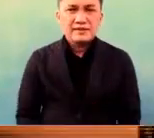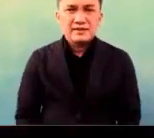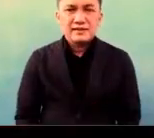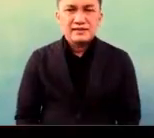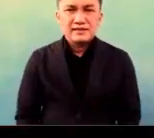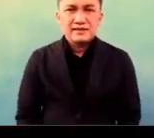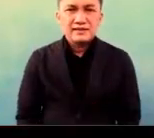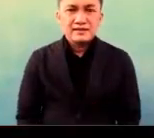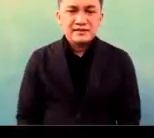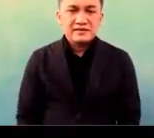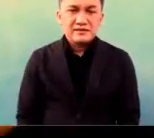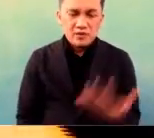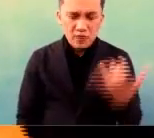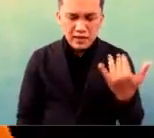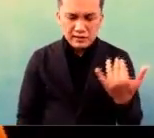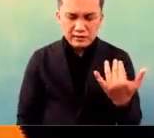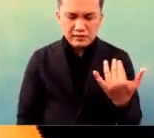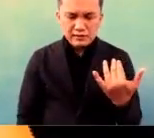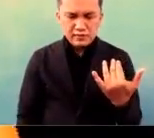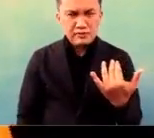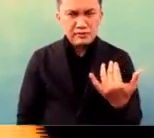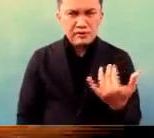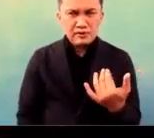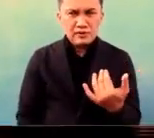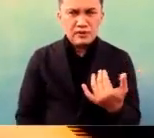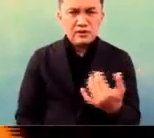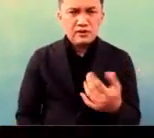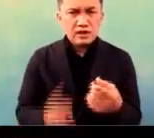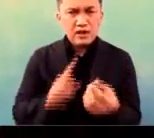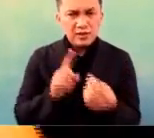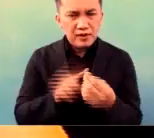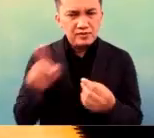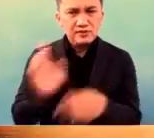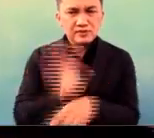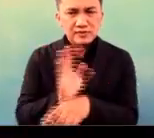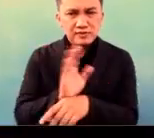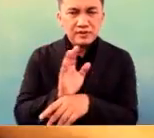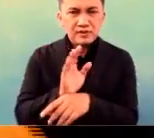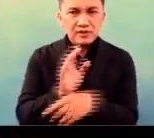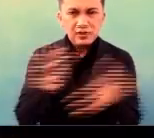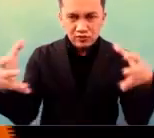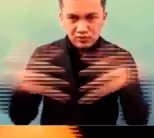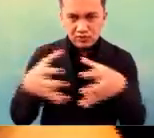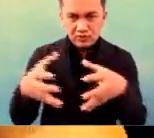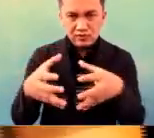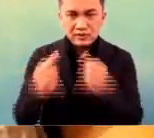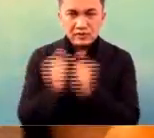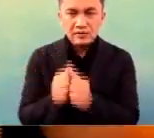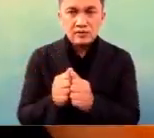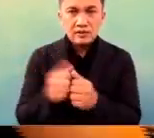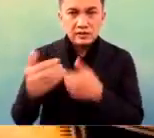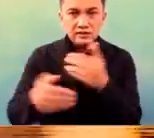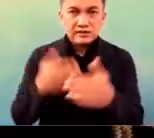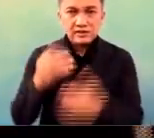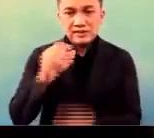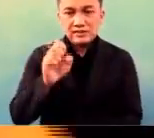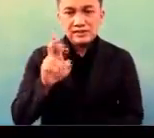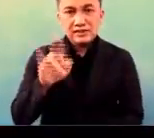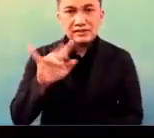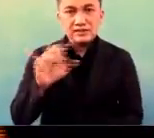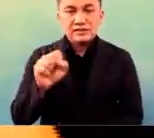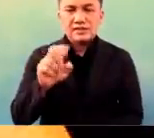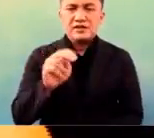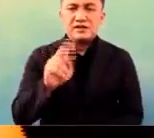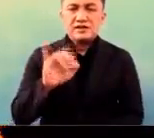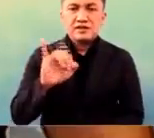Siyempre, kulong pa eh, yung sa cinemas. So, sa bahay muna. Mga series muna, mga series. Sa Netflix, mga ganyan. Netflix na